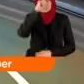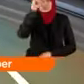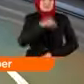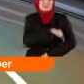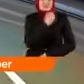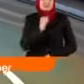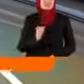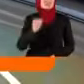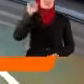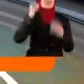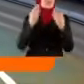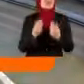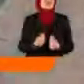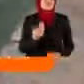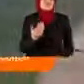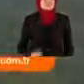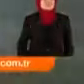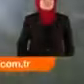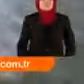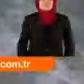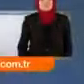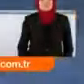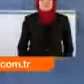yani kaldırılacak O